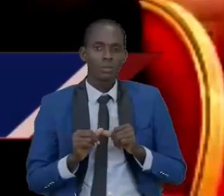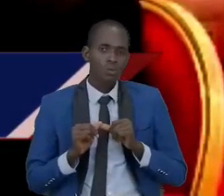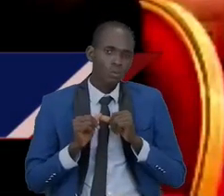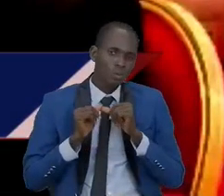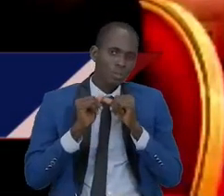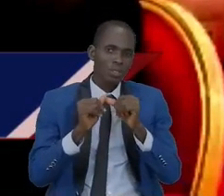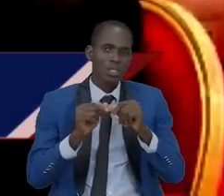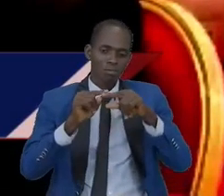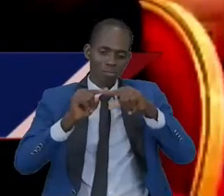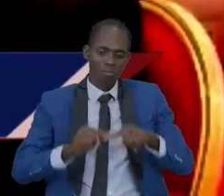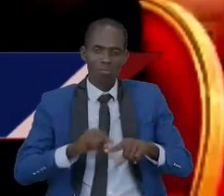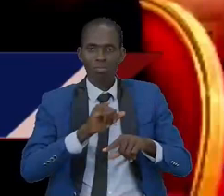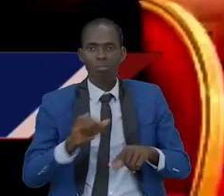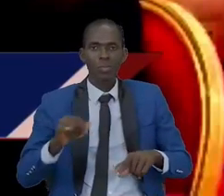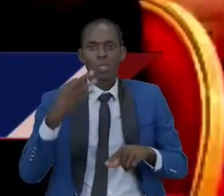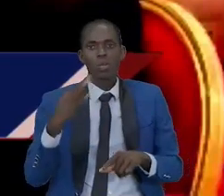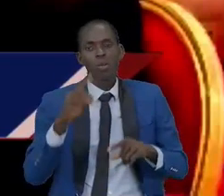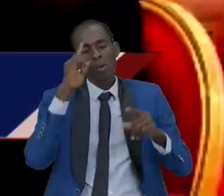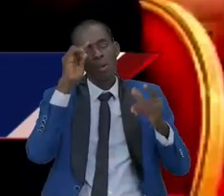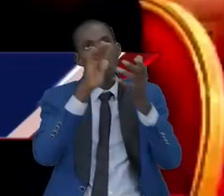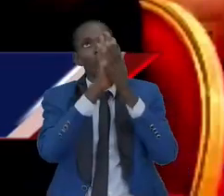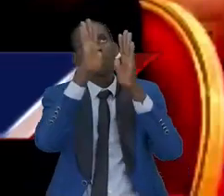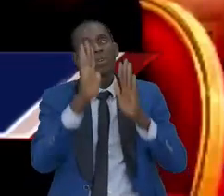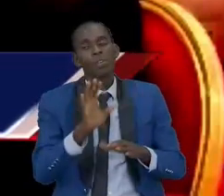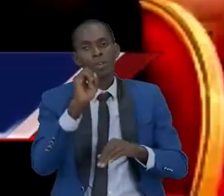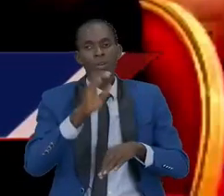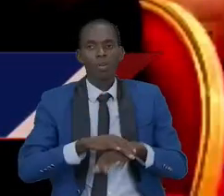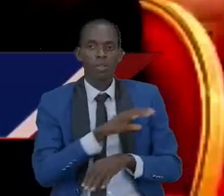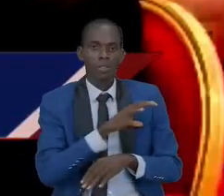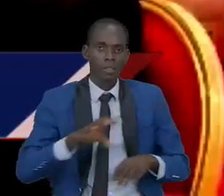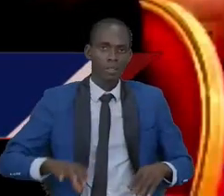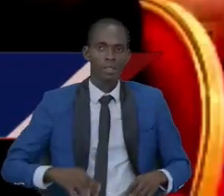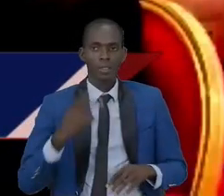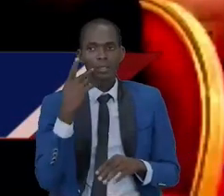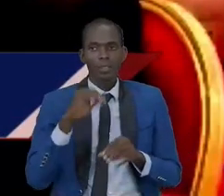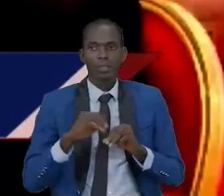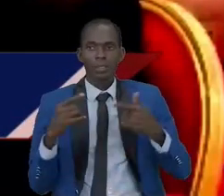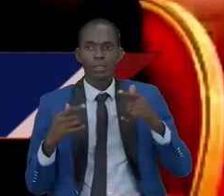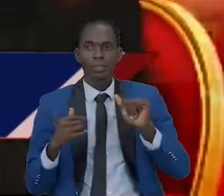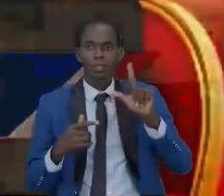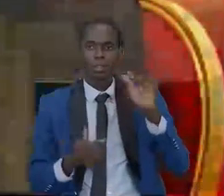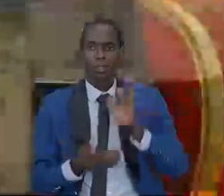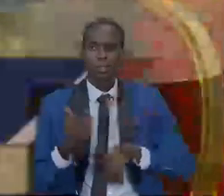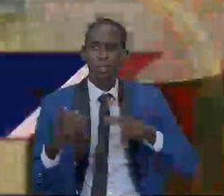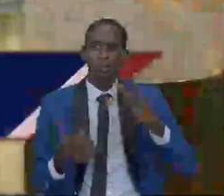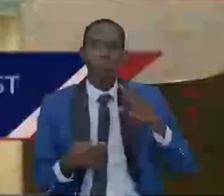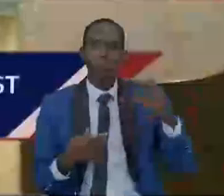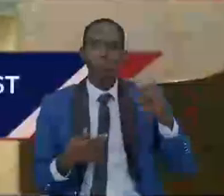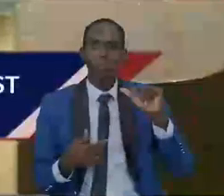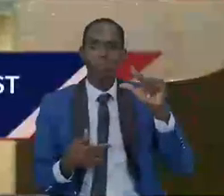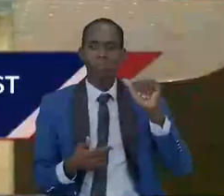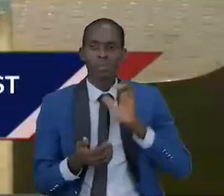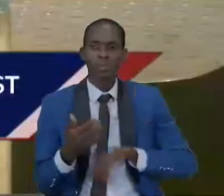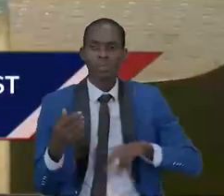pluie constant des croyants sur Christophe Galates chapitre 2 verset 21